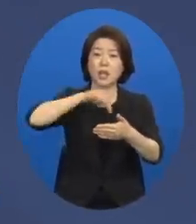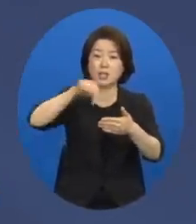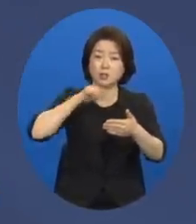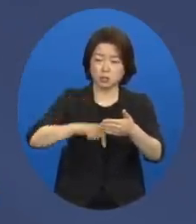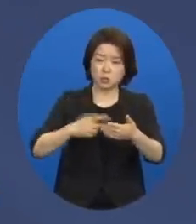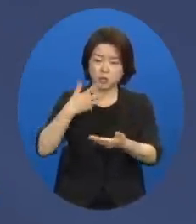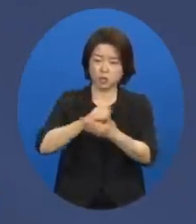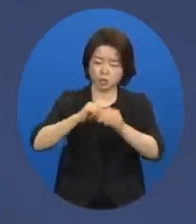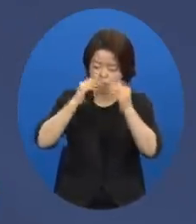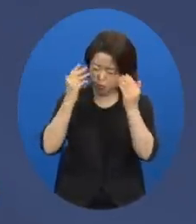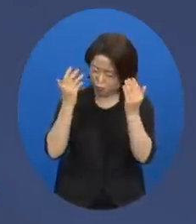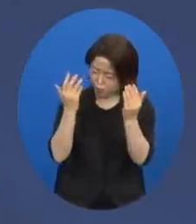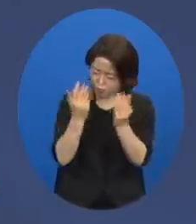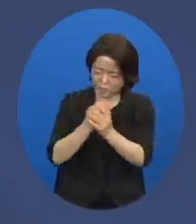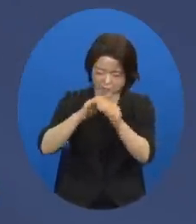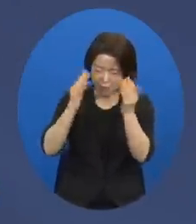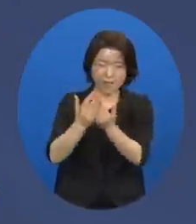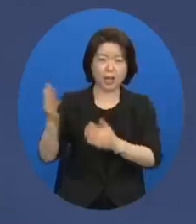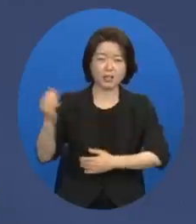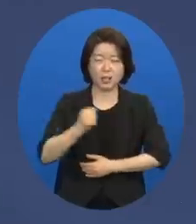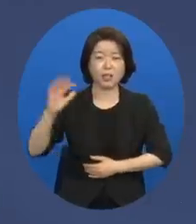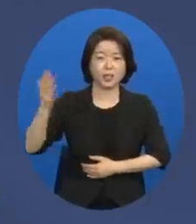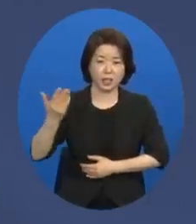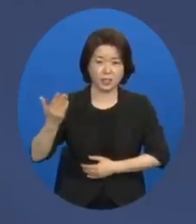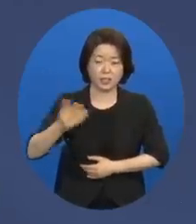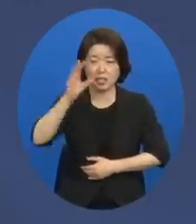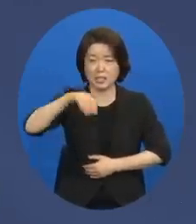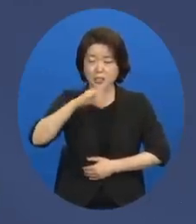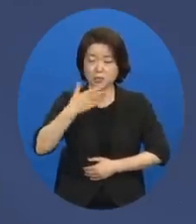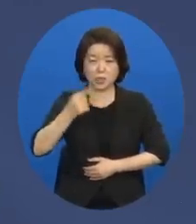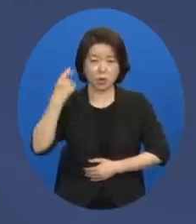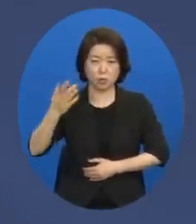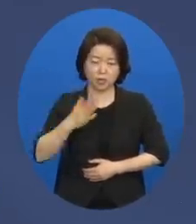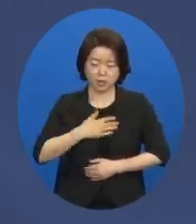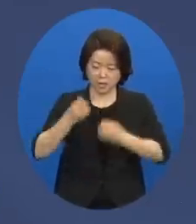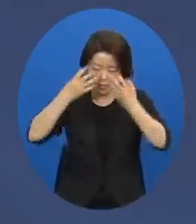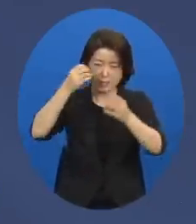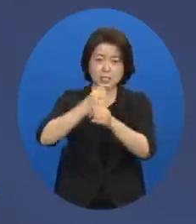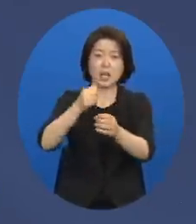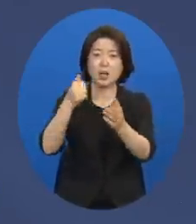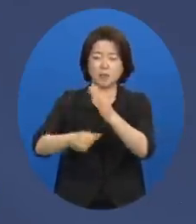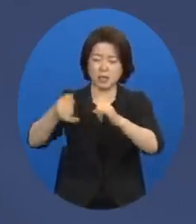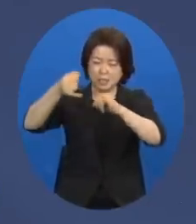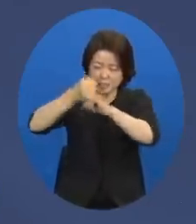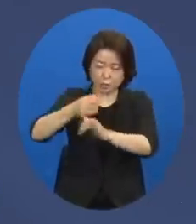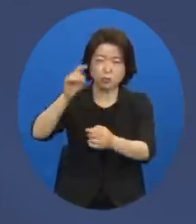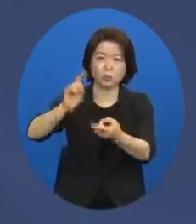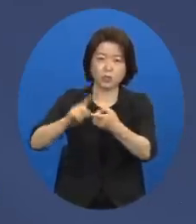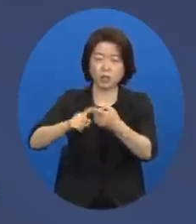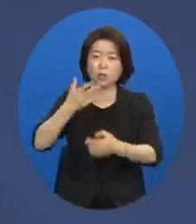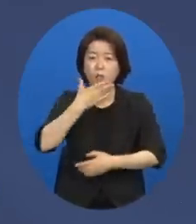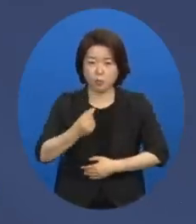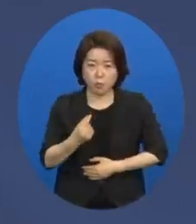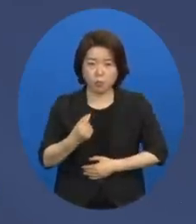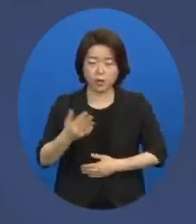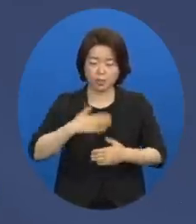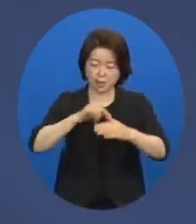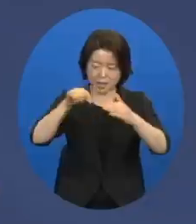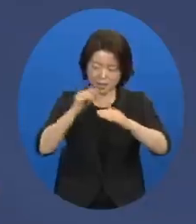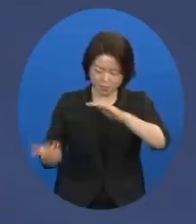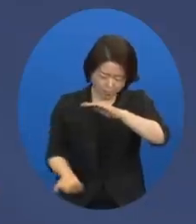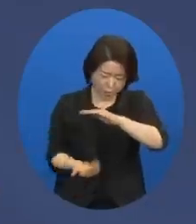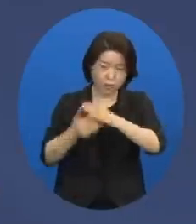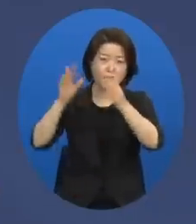주님이 전부가 되기까지 십자가 이 복음이 나를 새 피조물 약속하신 복을 내 안에 실현시킬